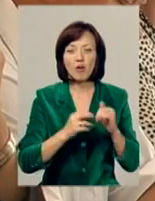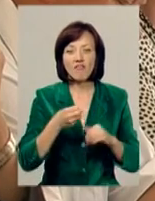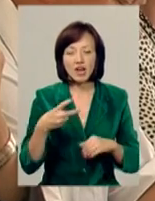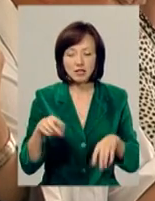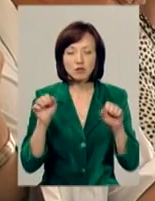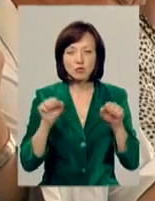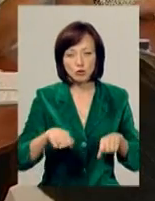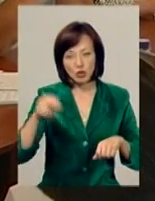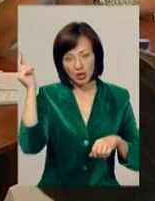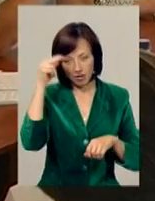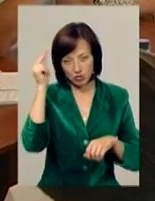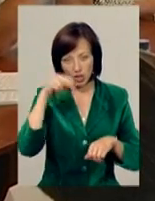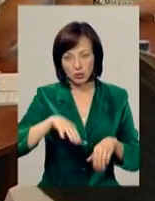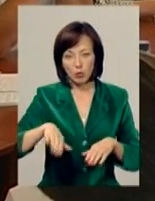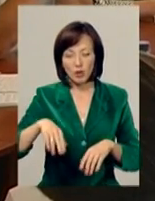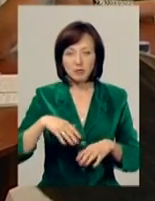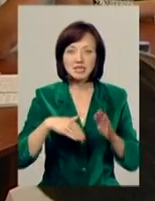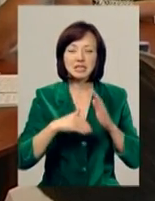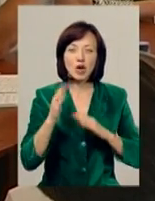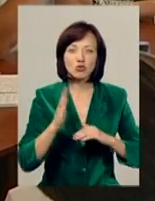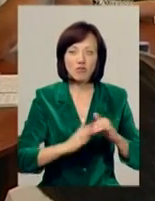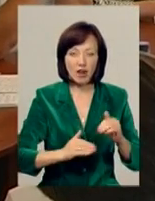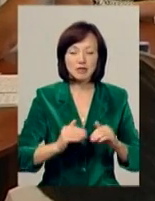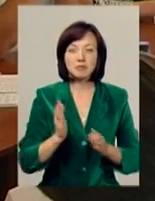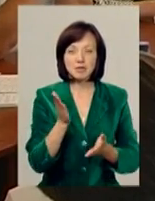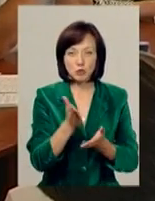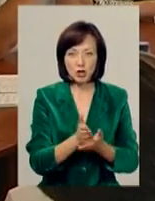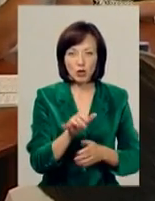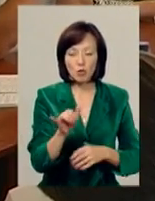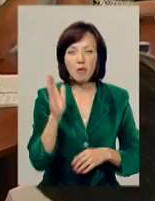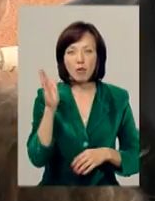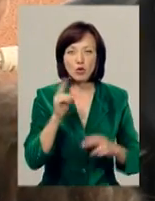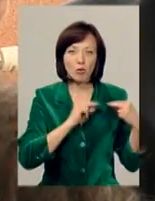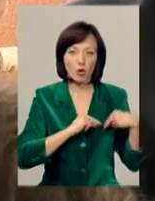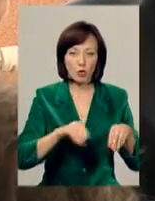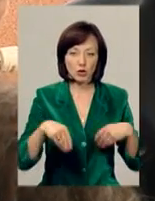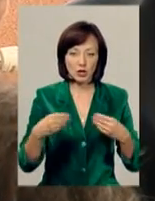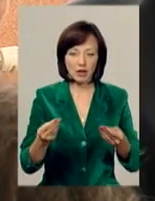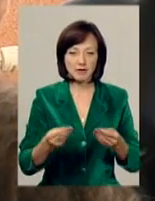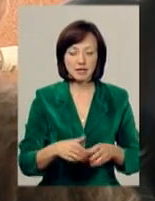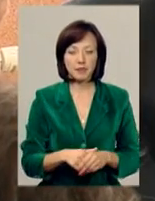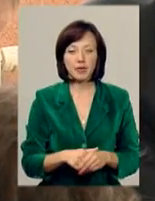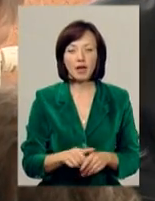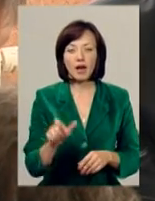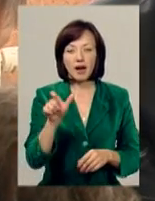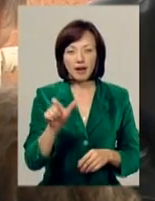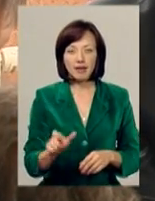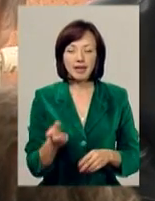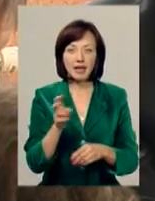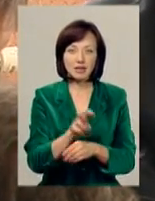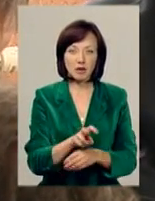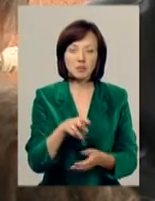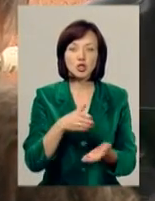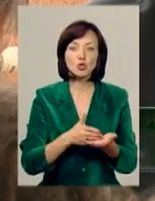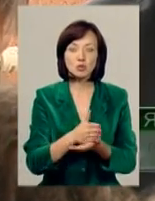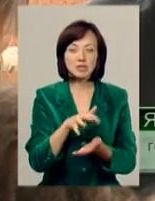зможуть на вчатися а потім і стажуватися безпосередньо у майбутнього роботодавця клієнтами служби зайнятості на сьогодні є